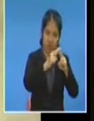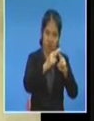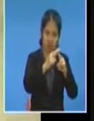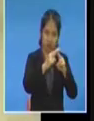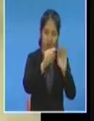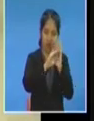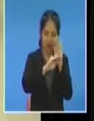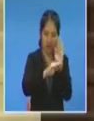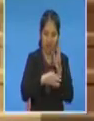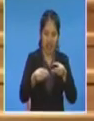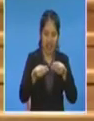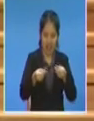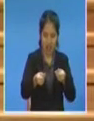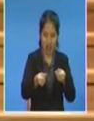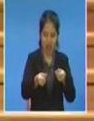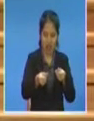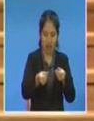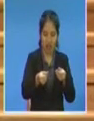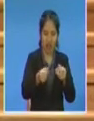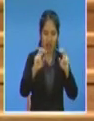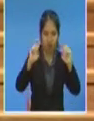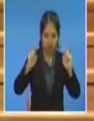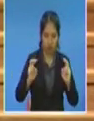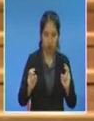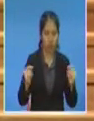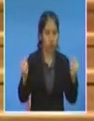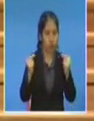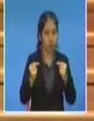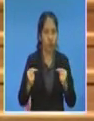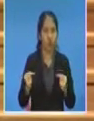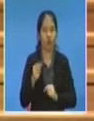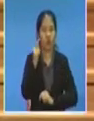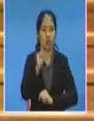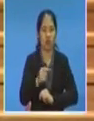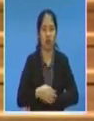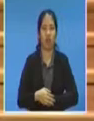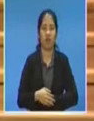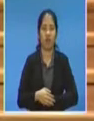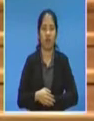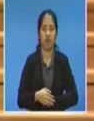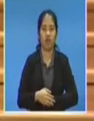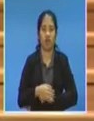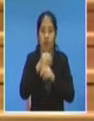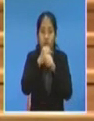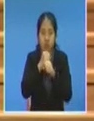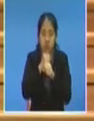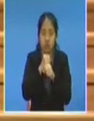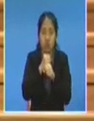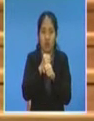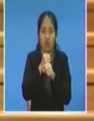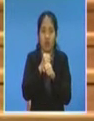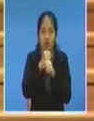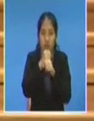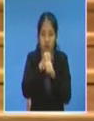ให้ผู้สูงวัยที่มีประสบการณ์ด้านคอมพิวเตอร์นั่งใช้นิ้วฮะไม่ใช่ให้ถือกระบองไปเป็น